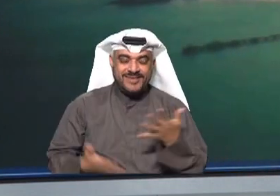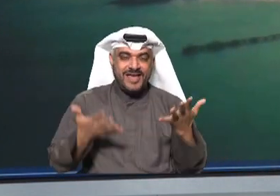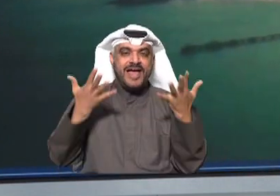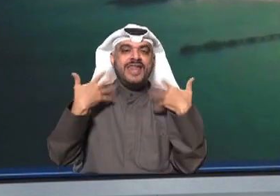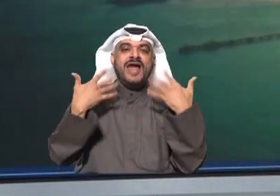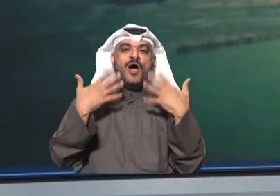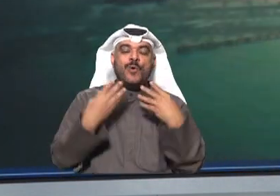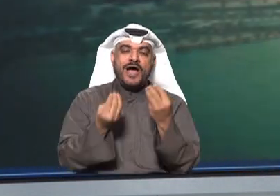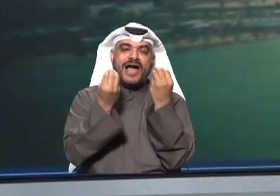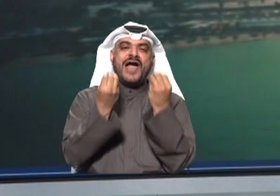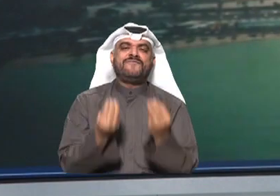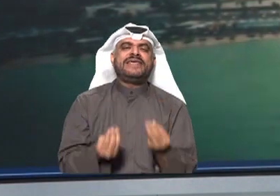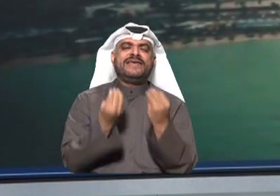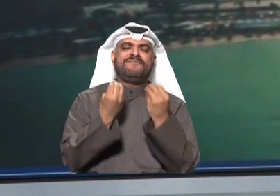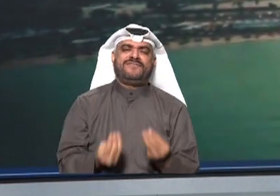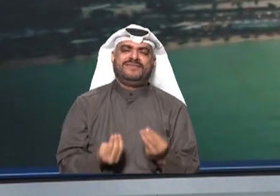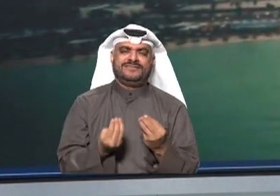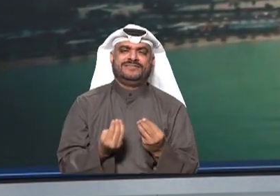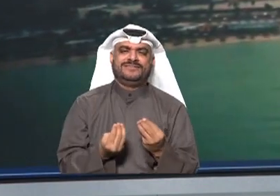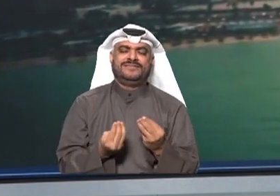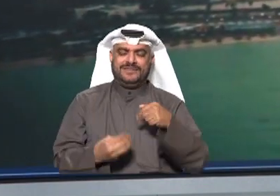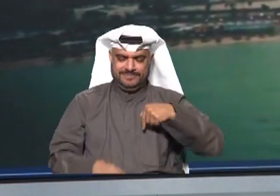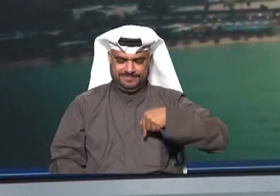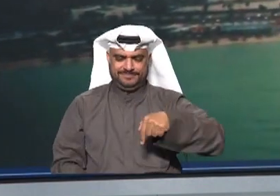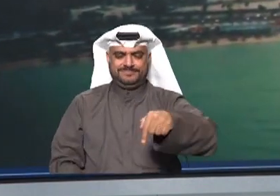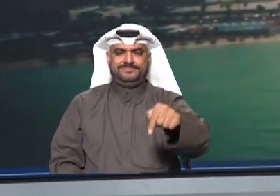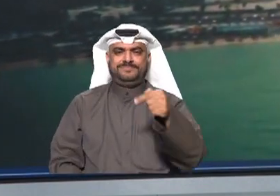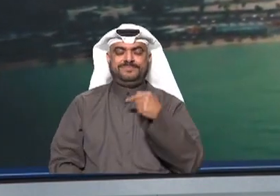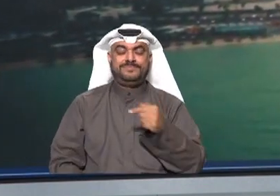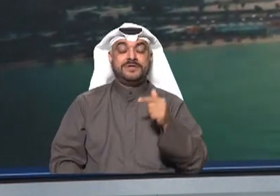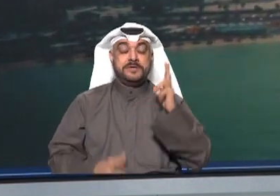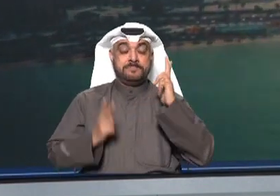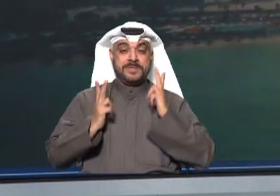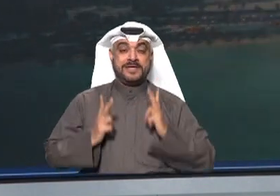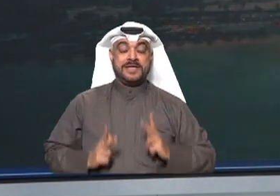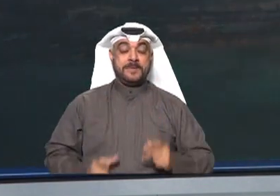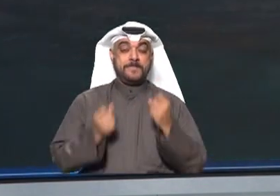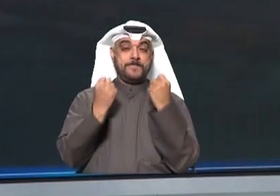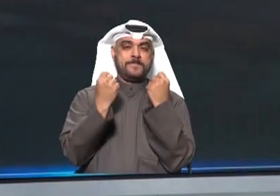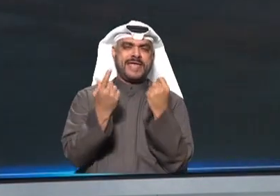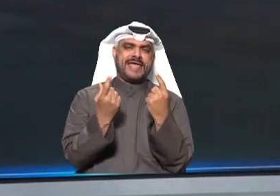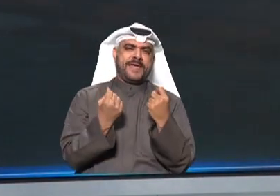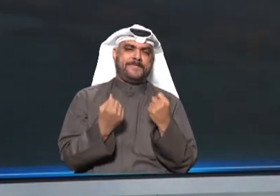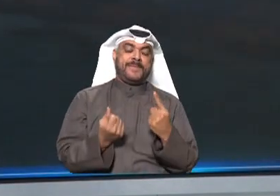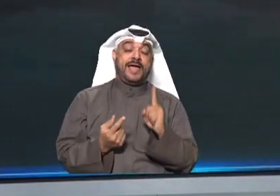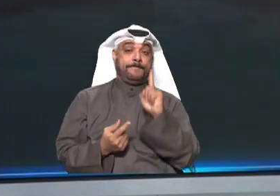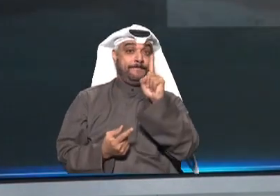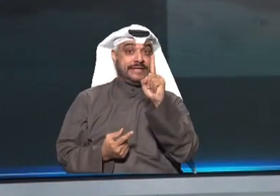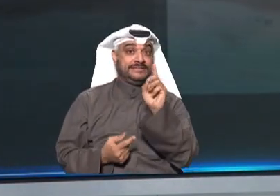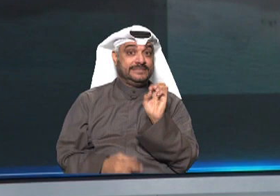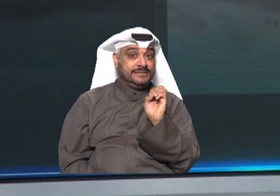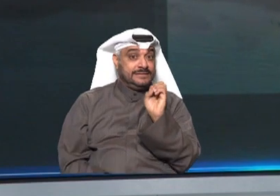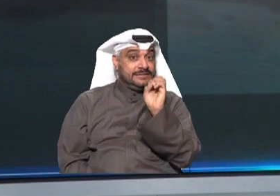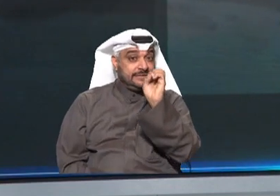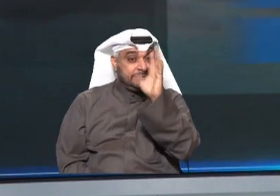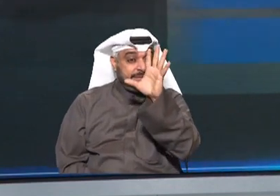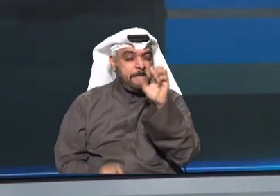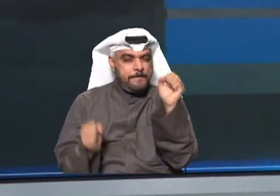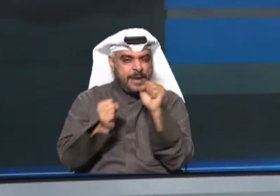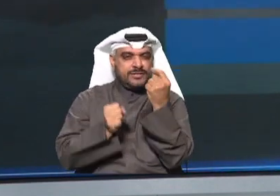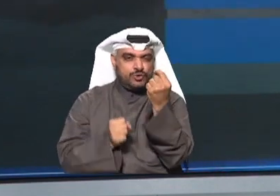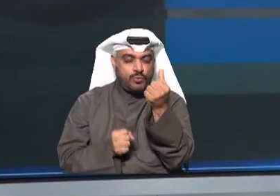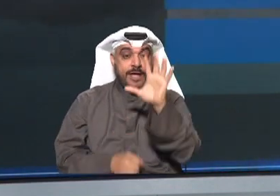إلى معتدل السرعة، يستمر ويانا لعدة أيام، أجواء معتدلة خلال النهار تميل البرودة وأجواء باردة خلال المساء.